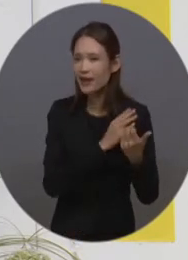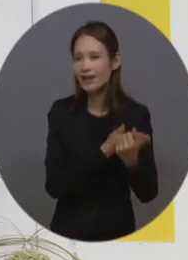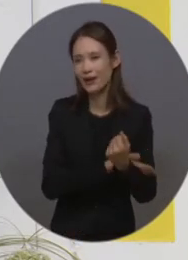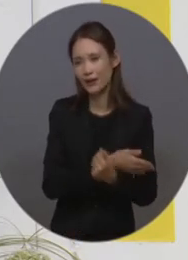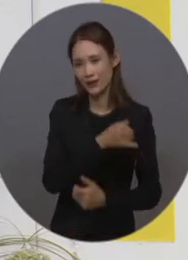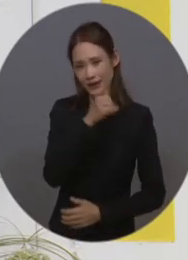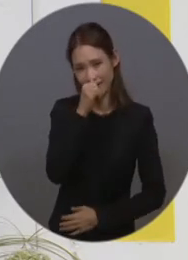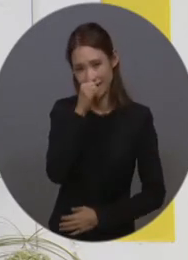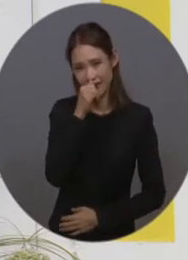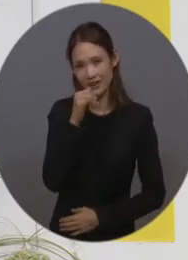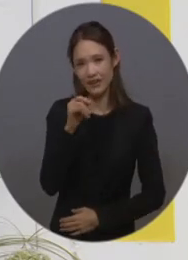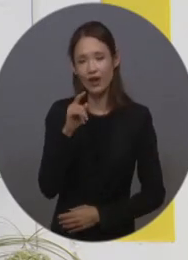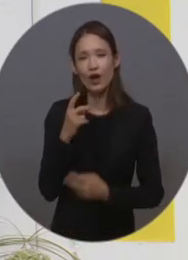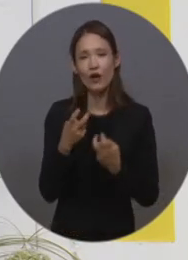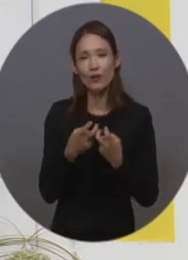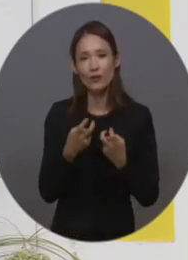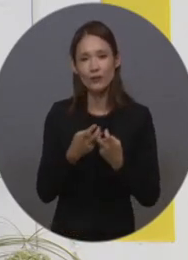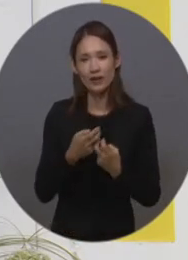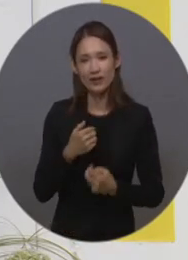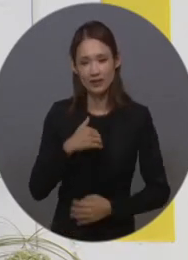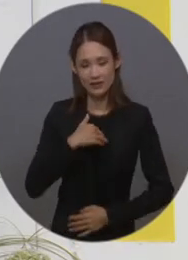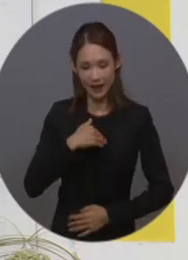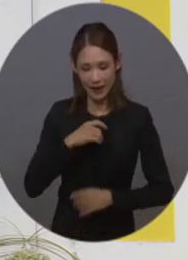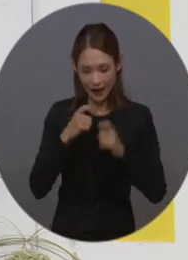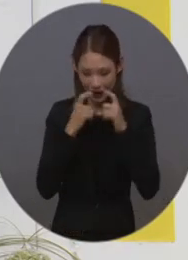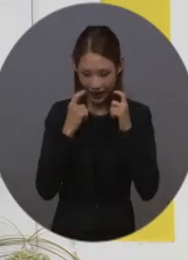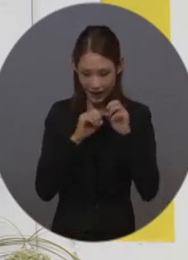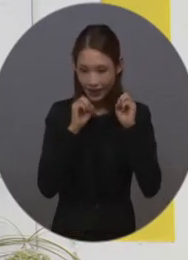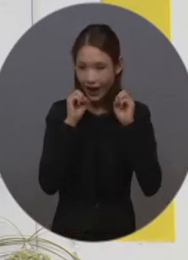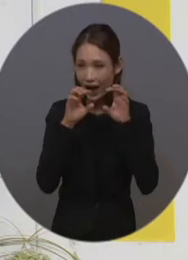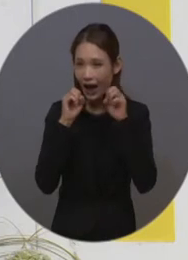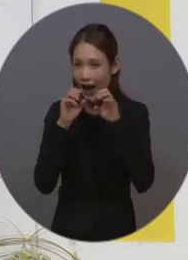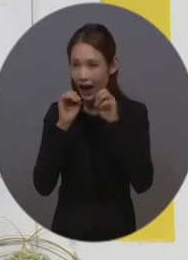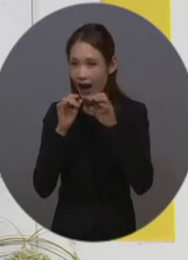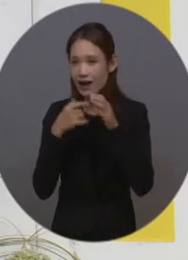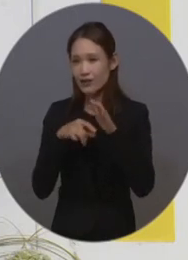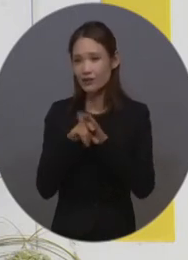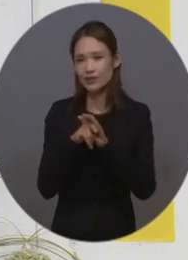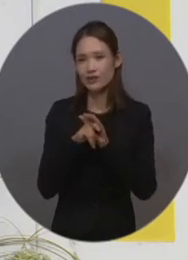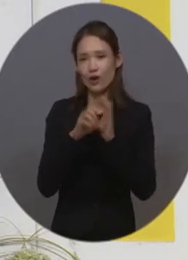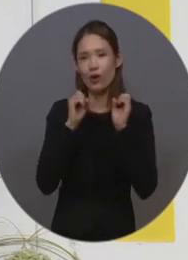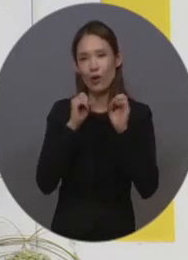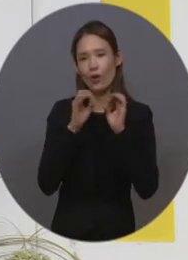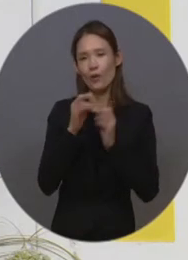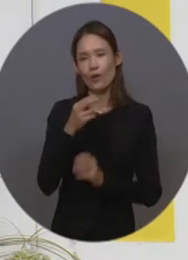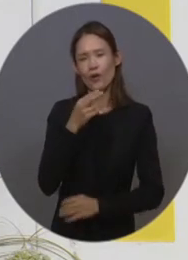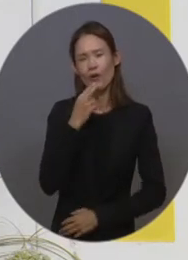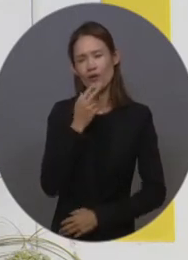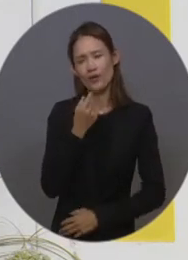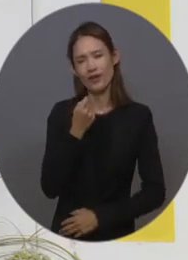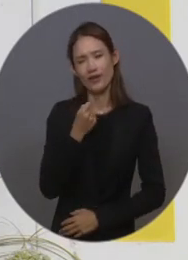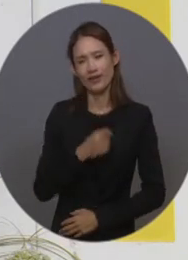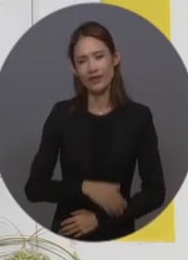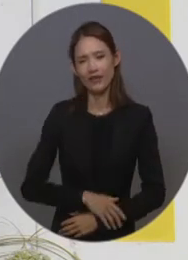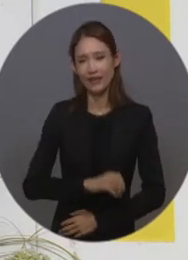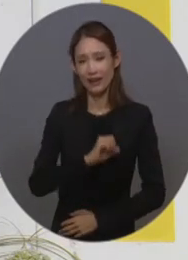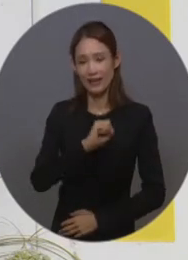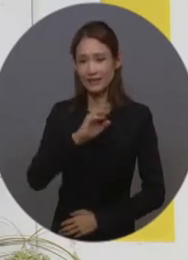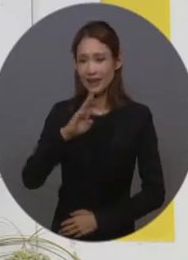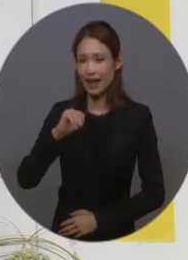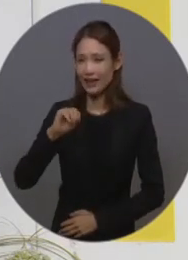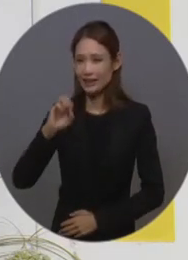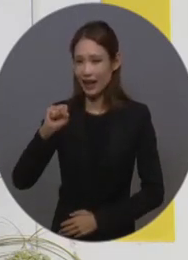네. 또 어떻게 보면은 저를 알리기 위해서 네. 그동안에 열심히 홍보를 안 했던 것 같아요, 제가요. 요즘 때